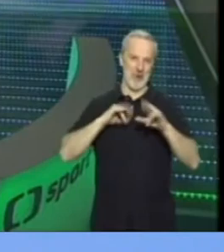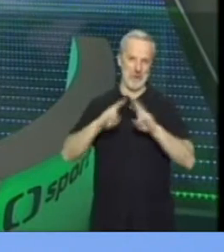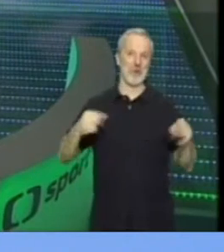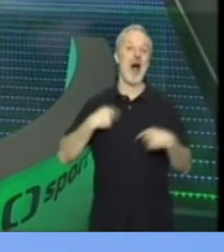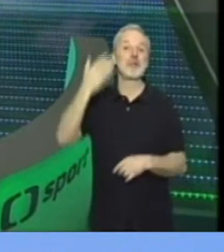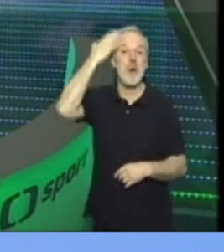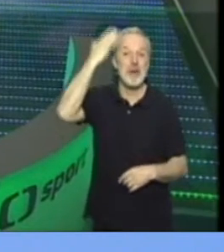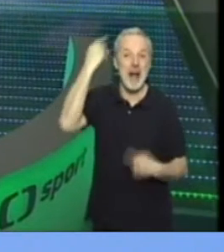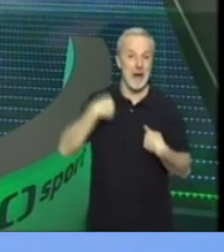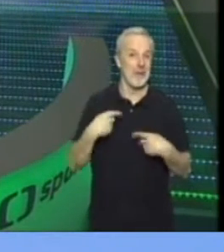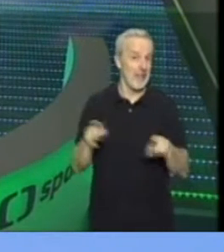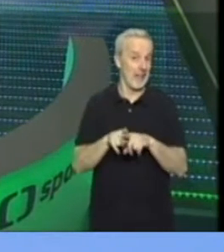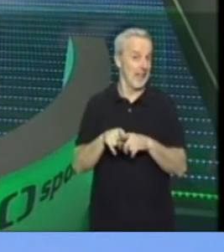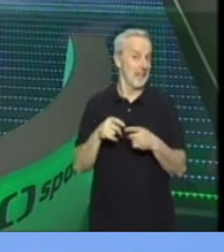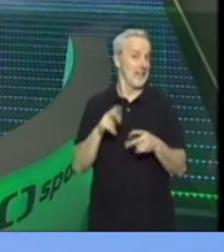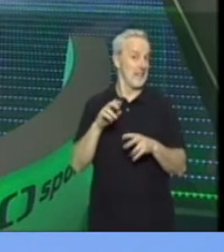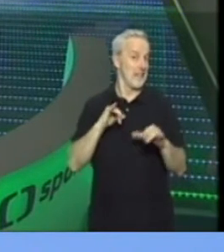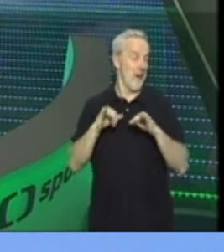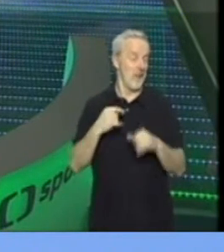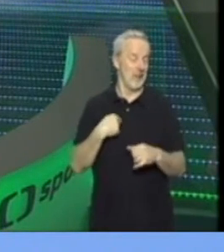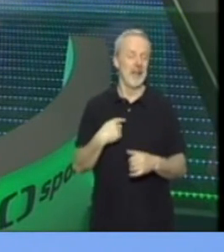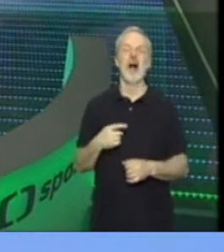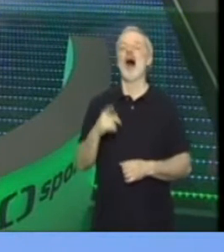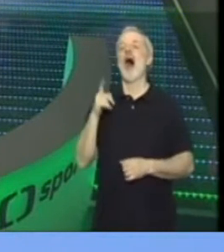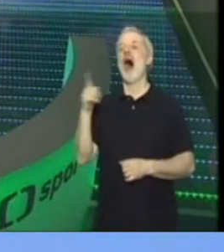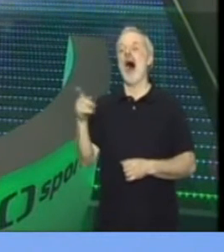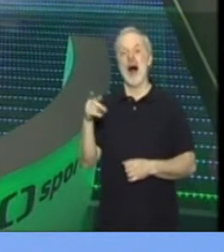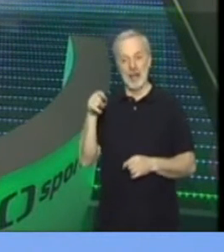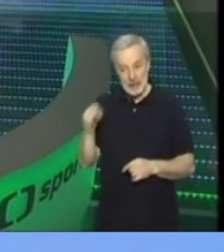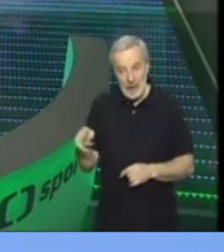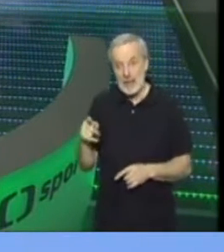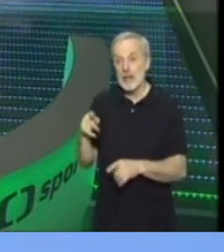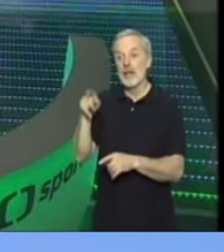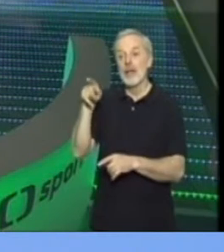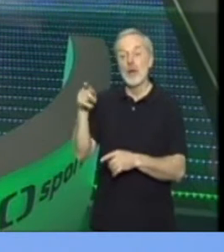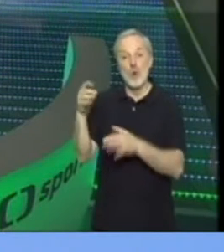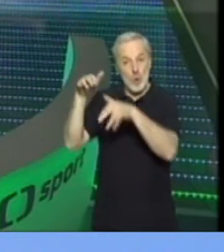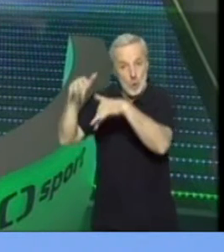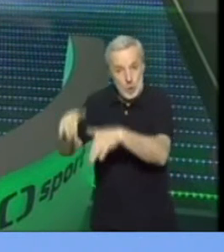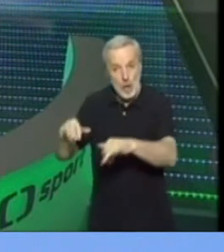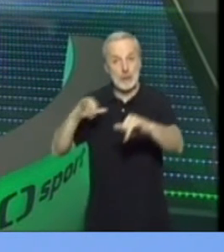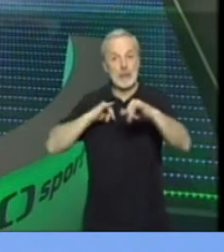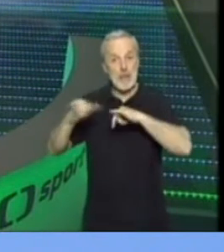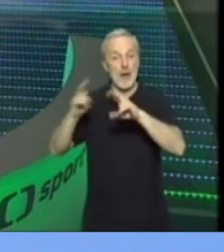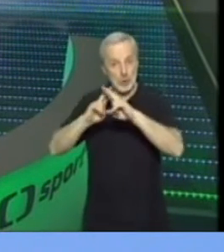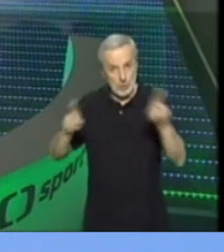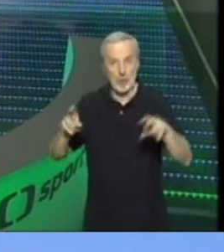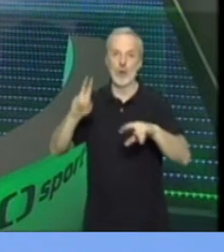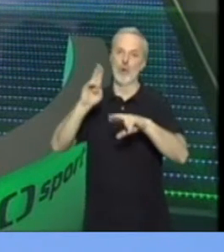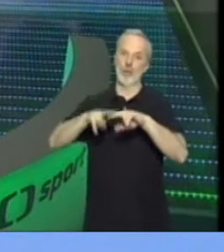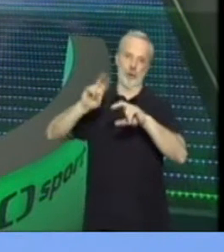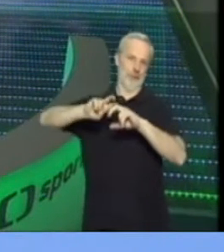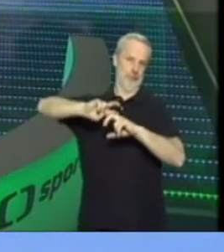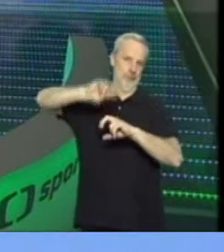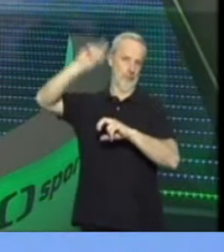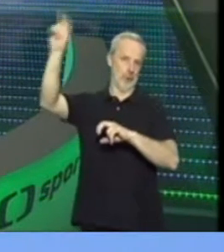podstatě tihleti závodníci, kteří tady budou startovat, tak v těch nejbližších letech budou vybíráni World Tour týmy a budou startovat na